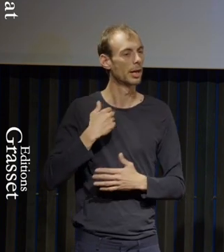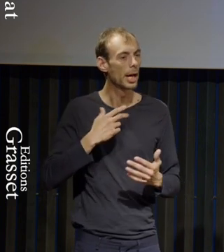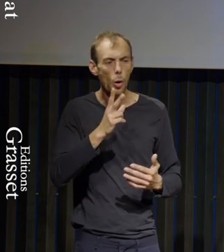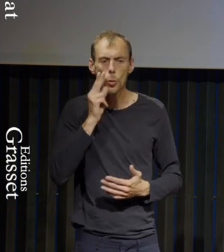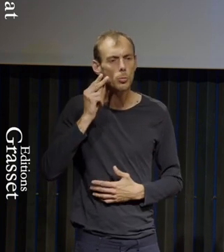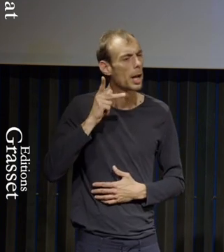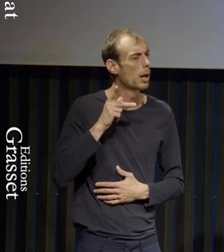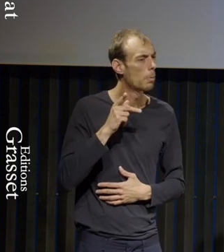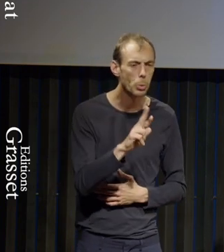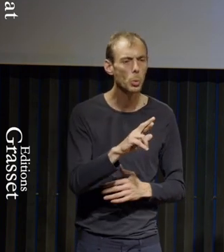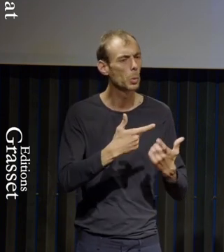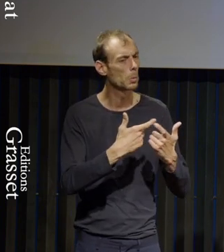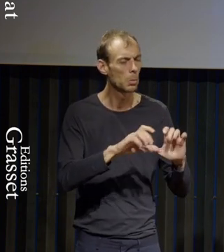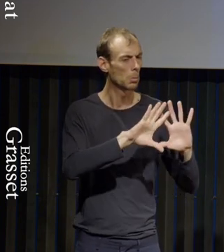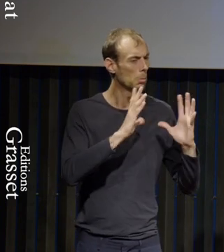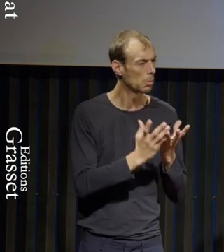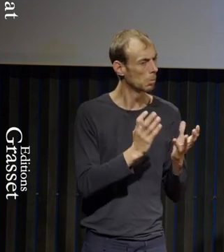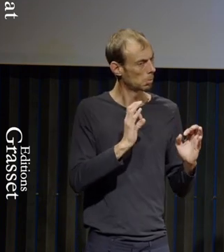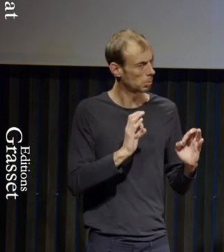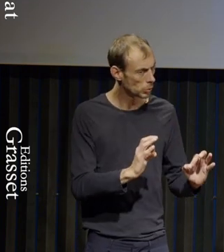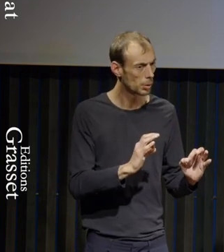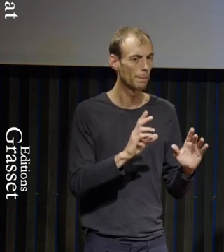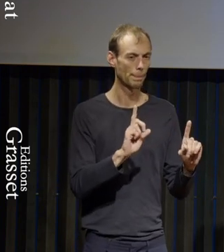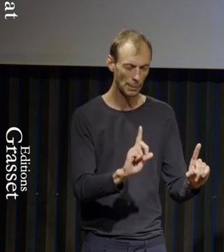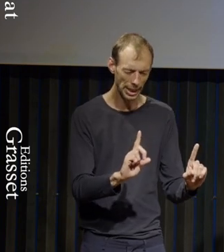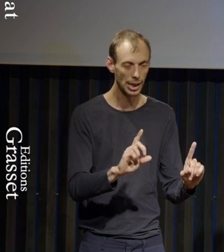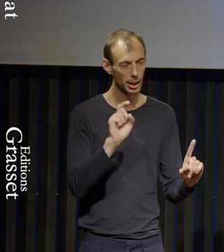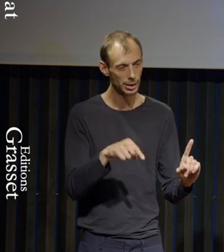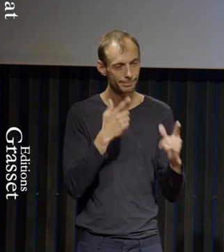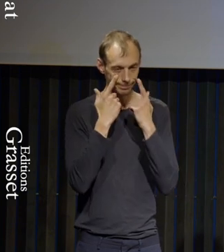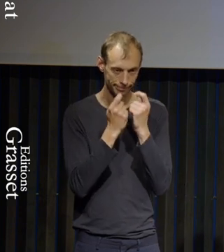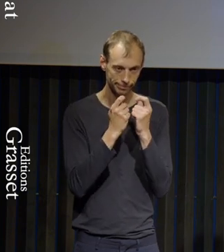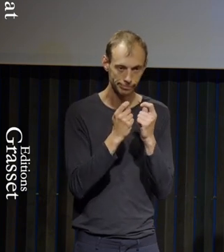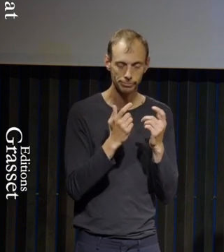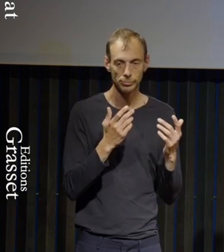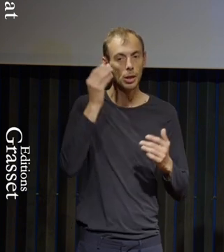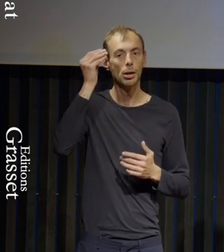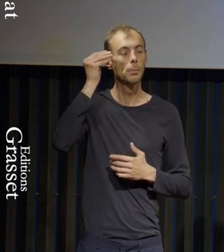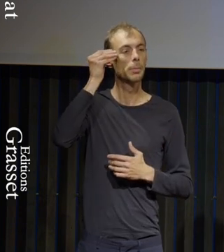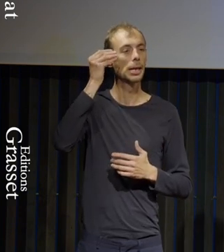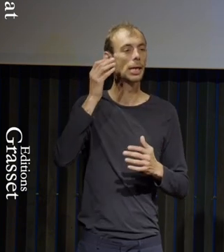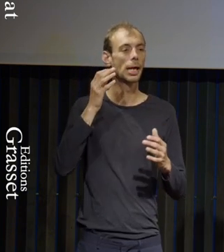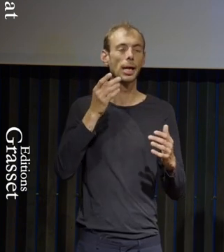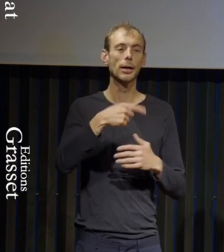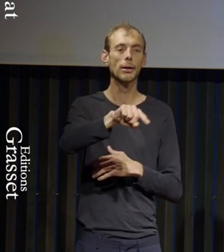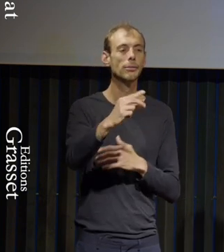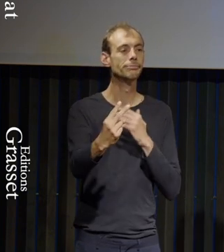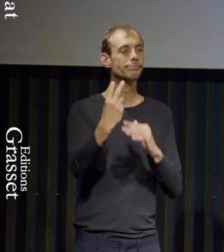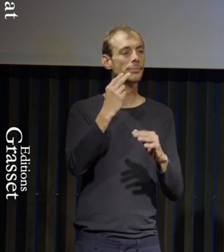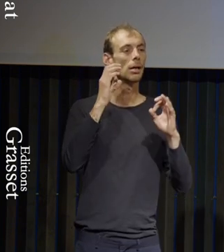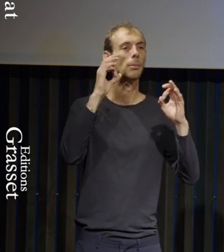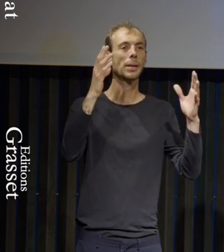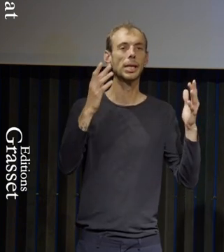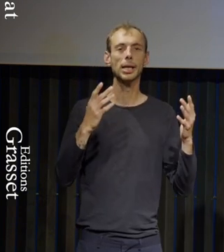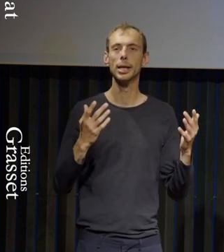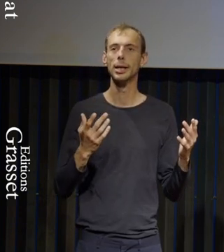garder d'une vision que je qualifie de romantique de la psychiatrie ou romantique de la folie,